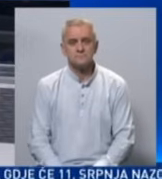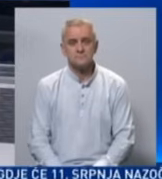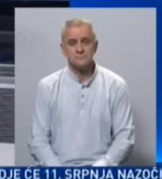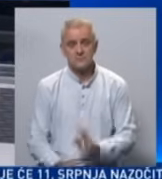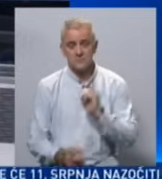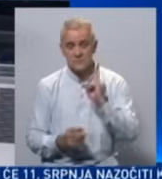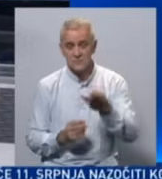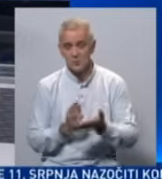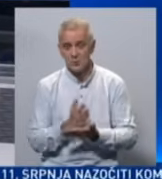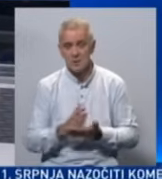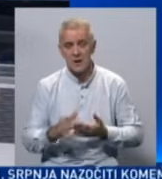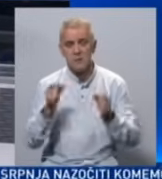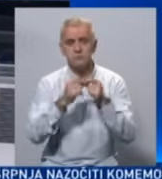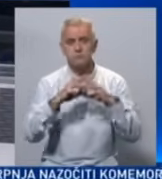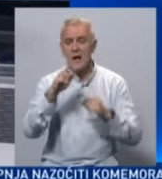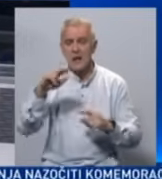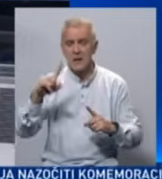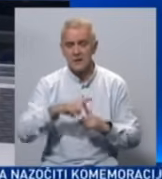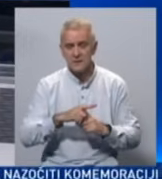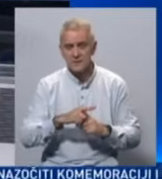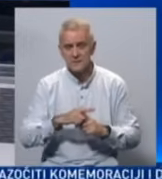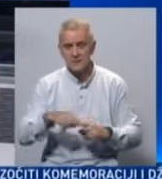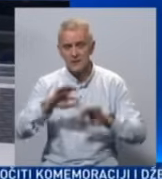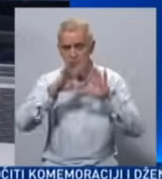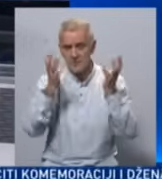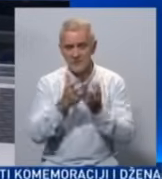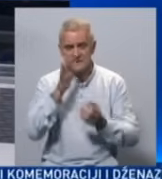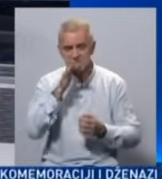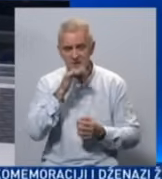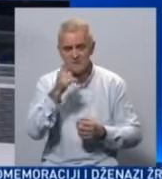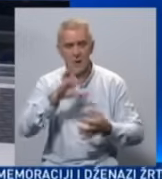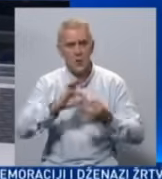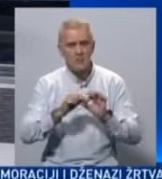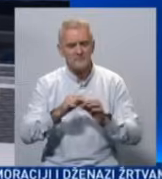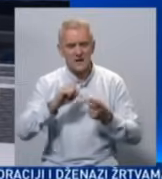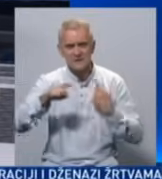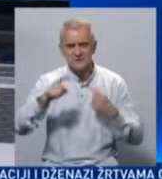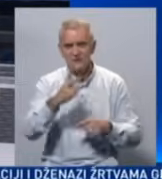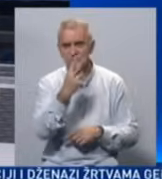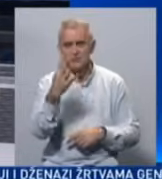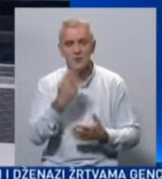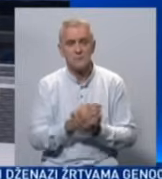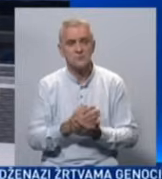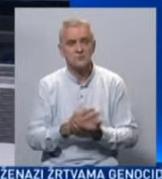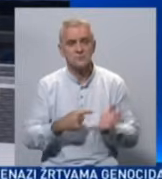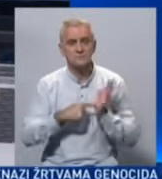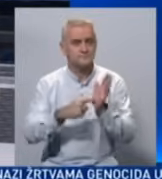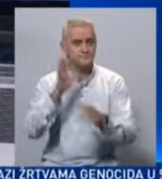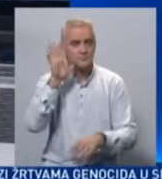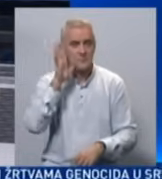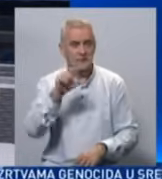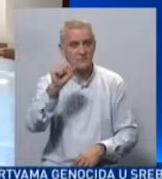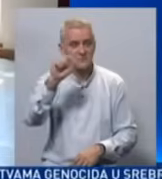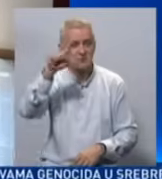Drugi dio baletnog triptiha Planeta Sarajevo zvuk olimpijske iskre 24 premijerno će biti izveden u petak